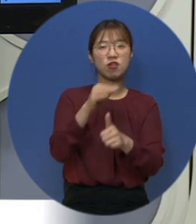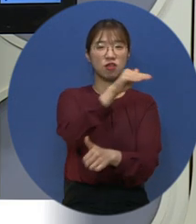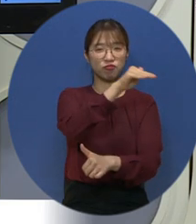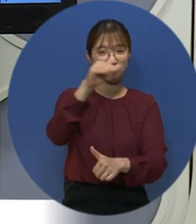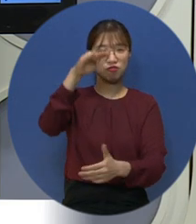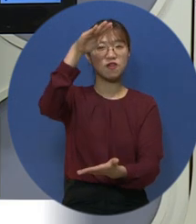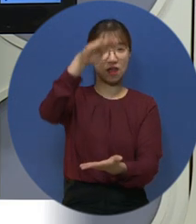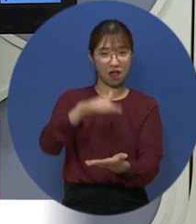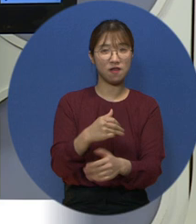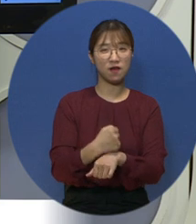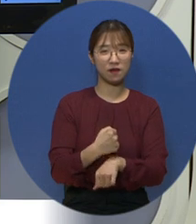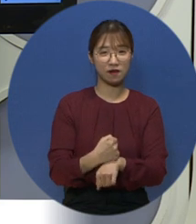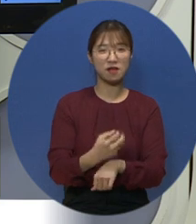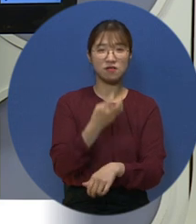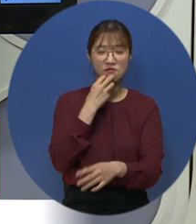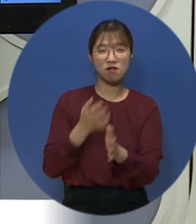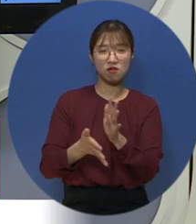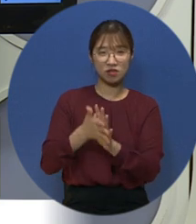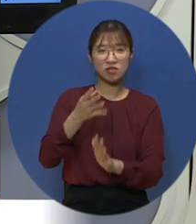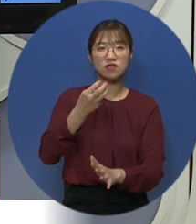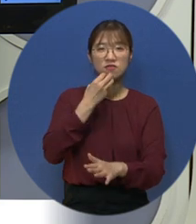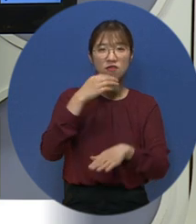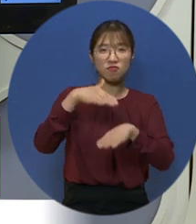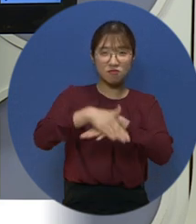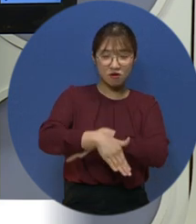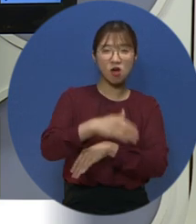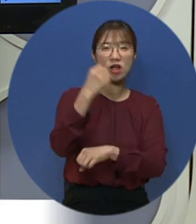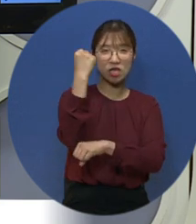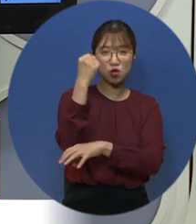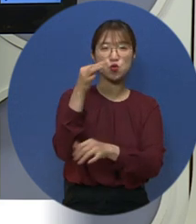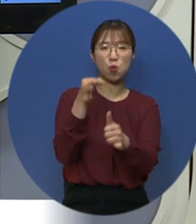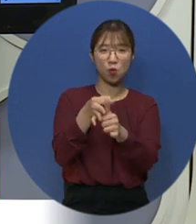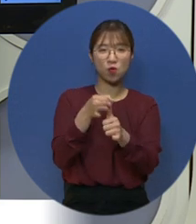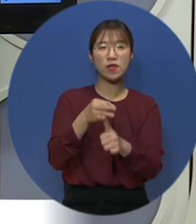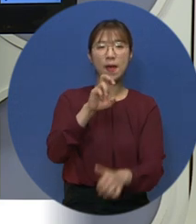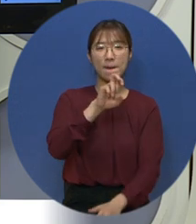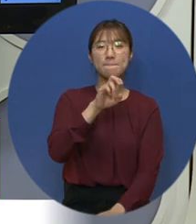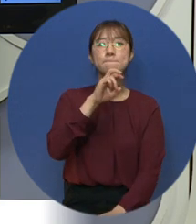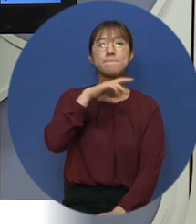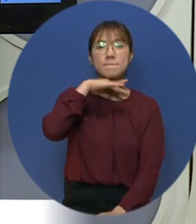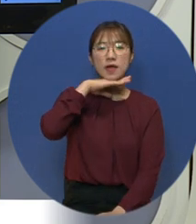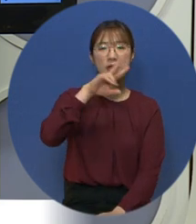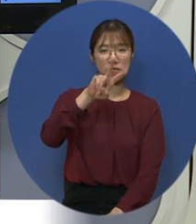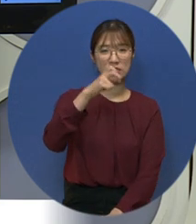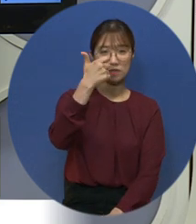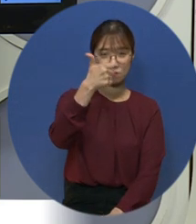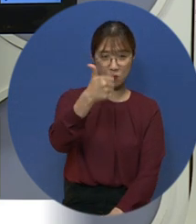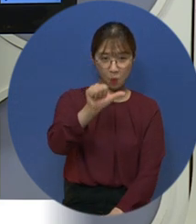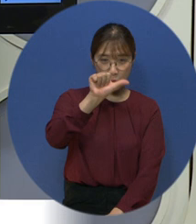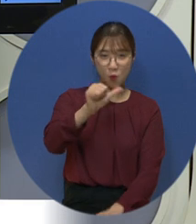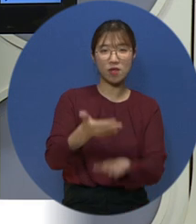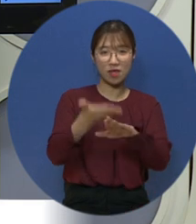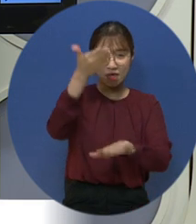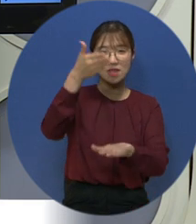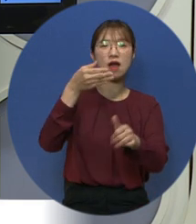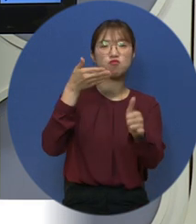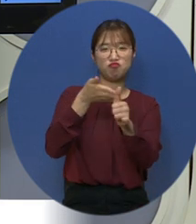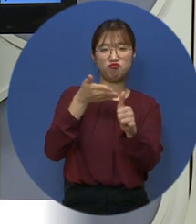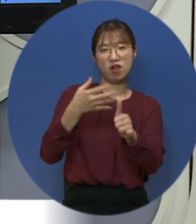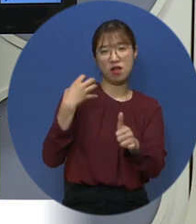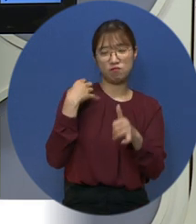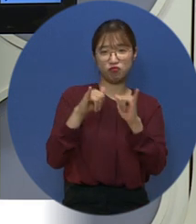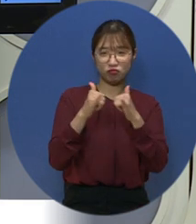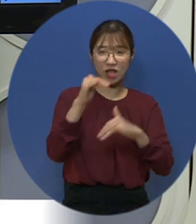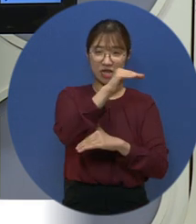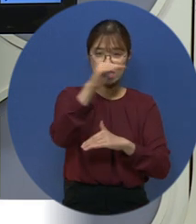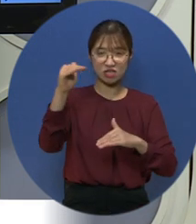낮춥니다 서울 씨는 서울 형 기초 보장에 만 75세 이상 노인에 대한 부양 의무자 기준을 다음달